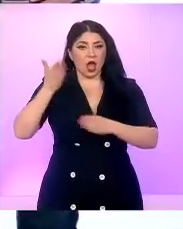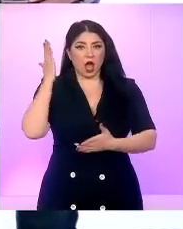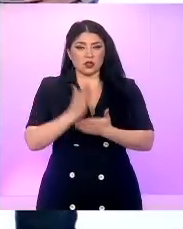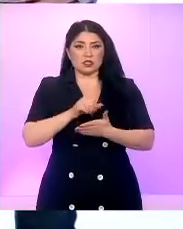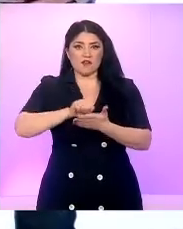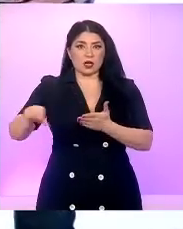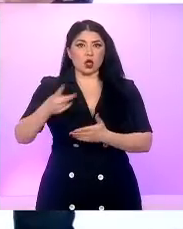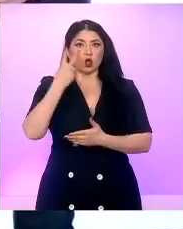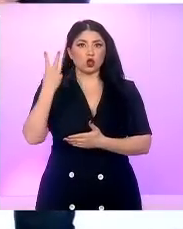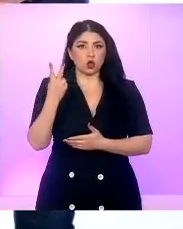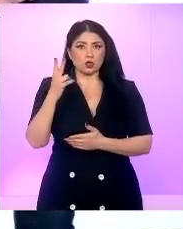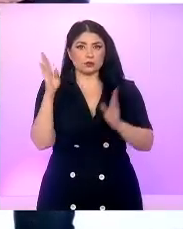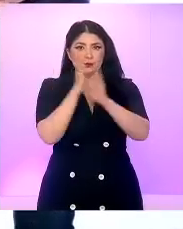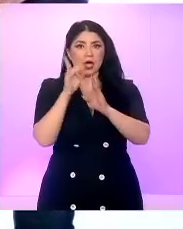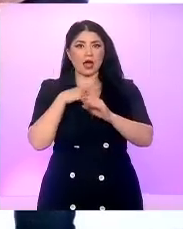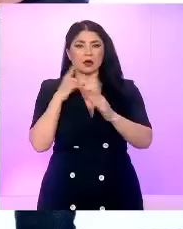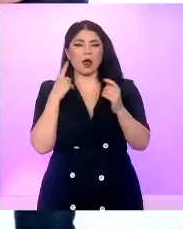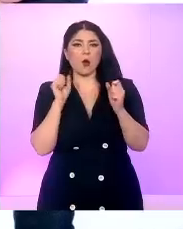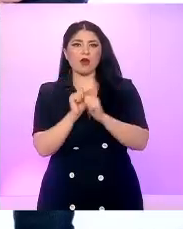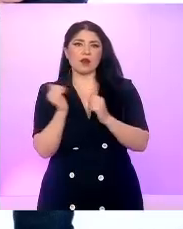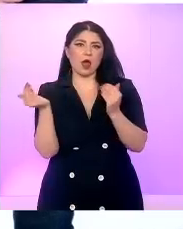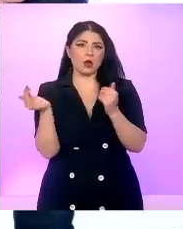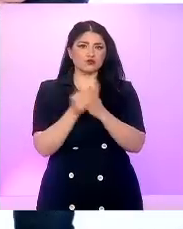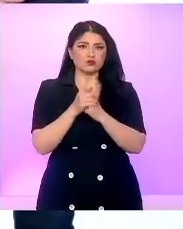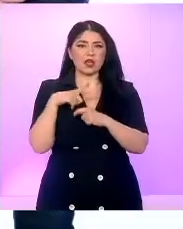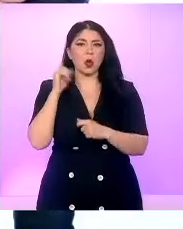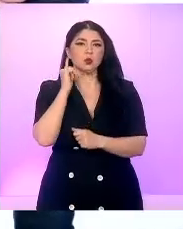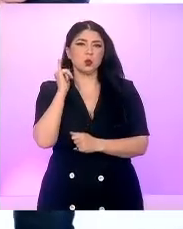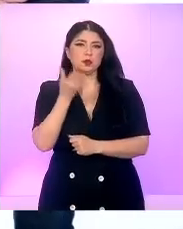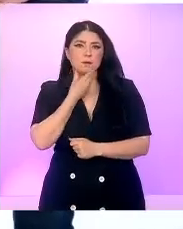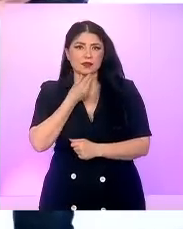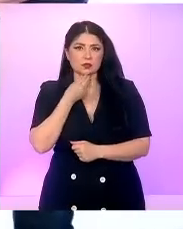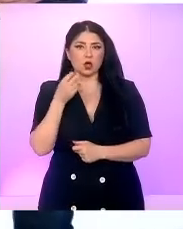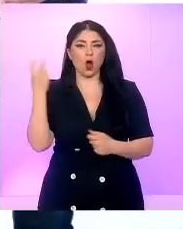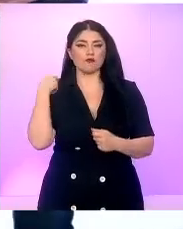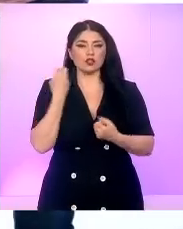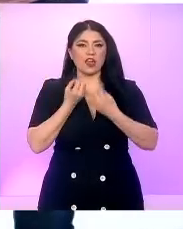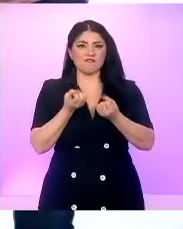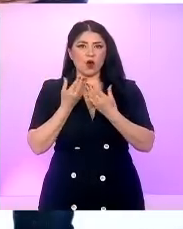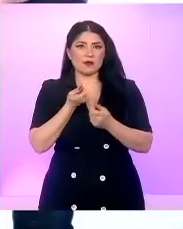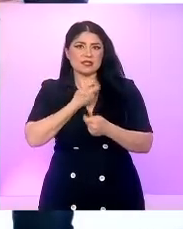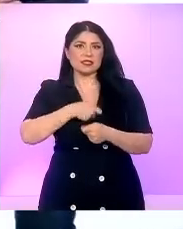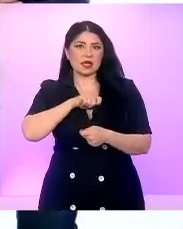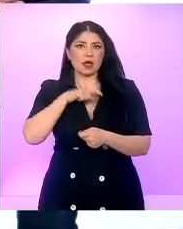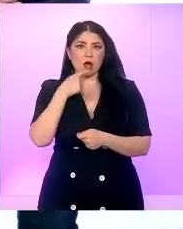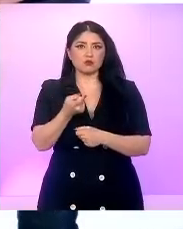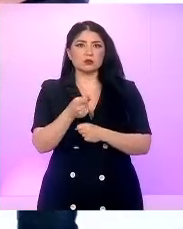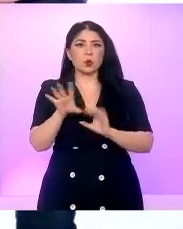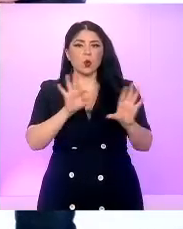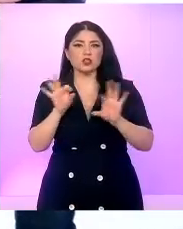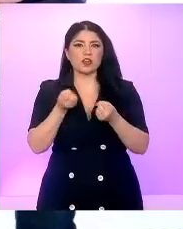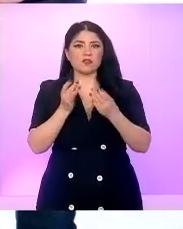expulzeze alți doi spioni care erau deghizați în turiști. Ofițerii de informații spun că aceștia erau antrenați pentru culegerea de date și pentru